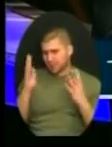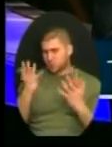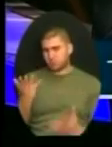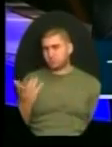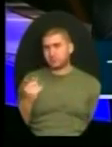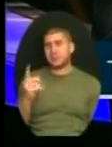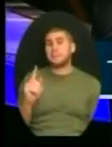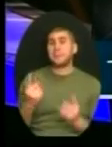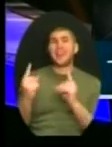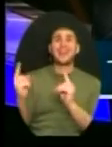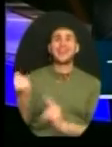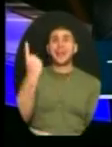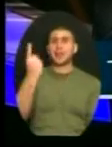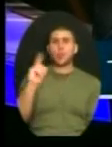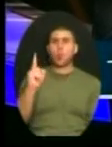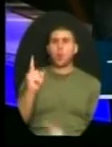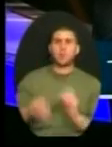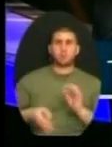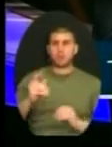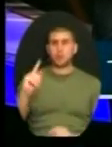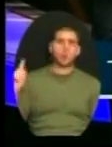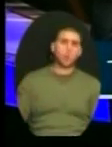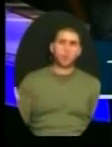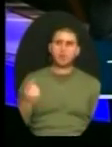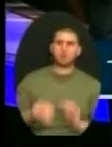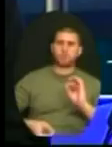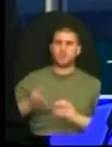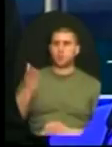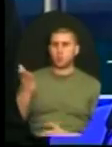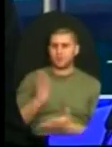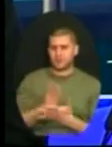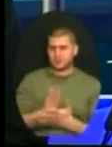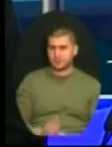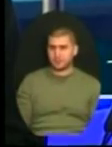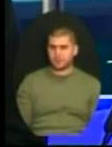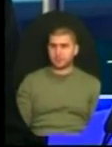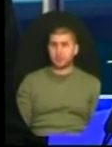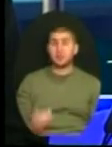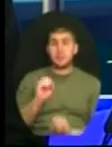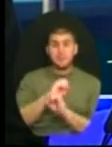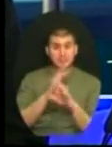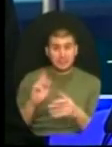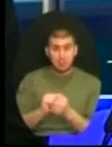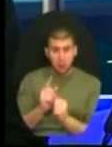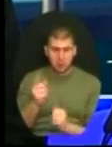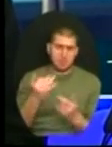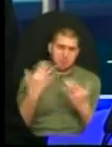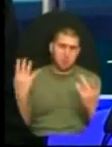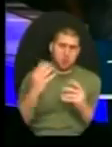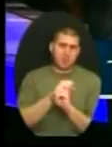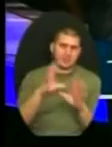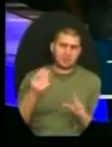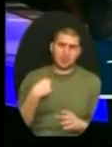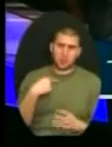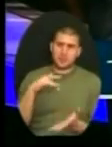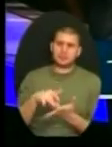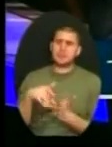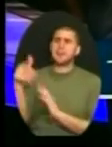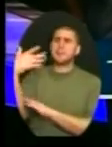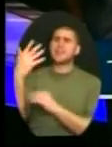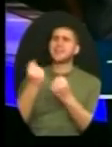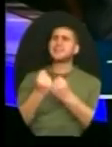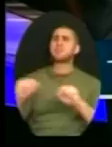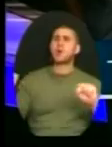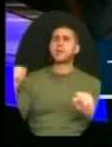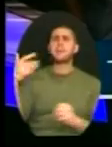היחיד שהבן אדם לא עומד לדין, אבל כולם שופטים אותו. בקיצור, לפרסם או לא לפרסם? בוודאי שלפרסם, אנחנו חיים במדינה